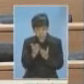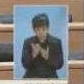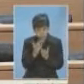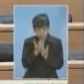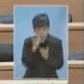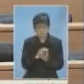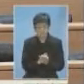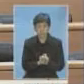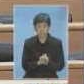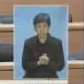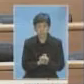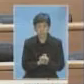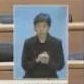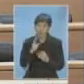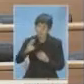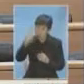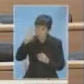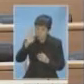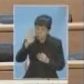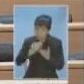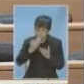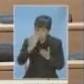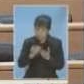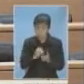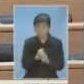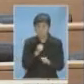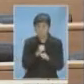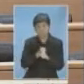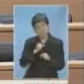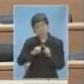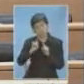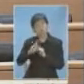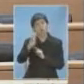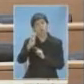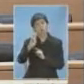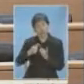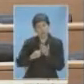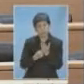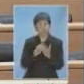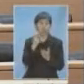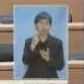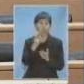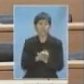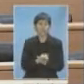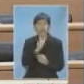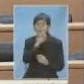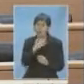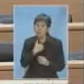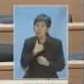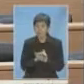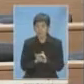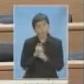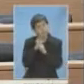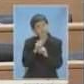ซื้อการเสนอนะครับของบริษัทซื้อแบบกัน6บริษัทสุดท้ายเสนออยู่แค่2บริษัทพวกท่านบอกว่า